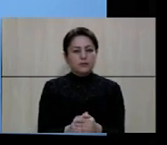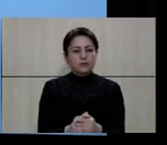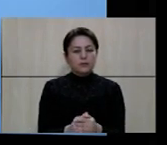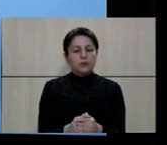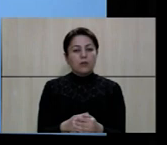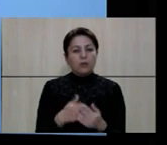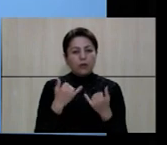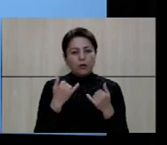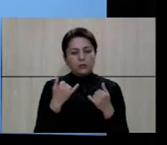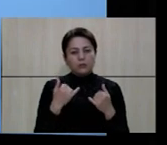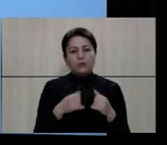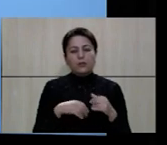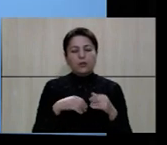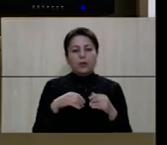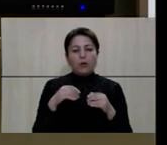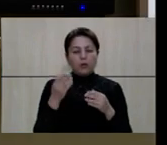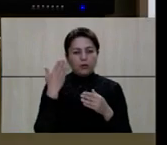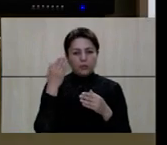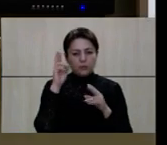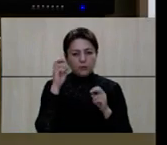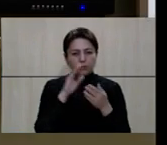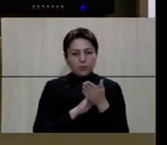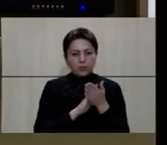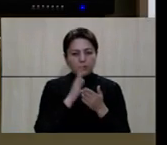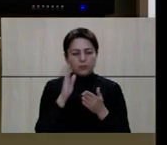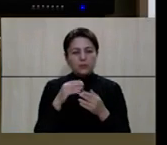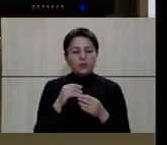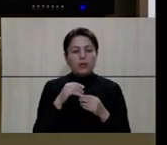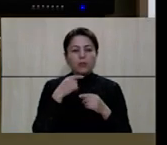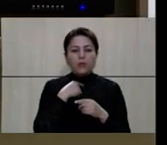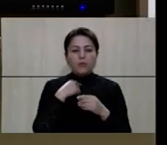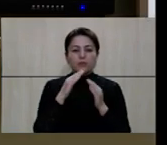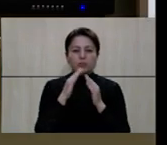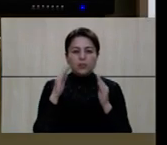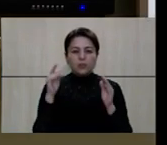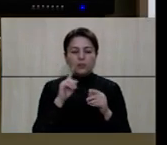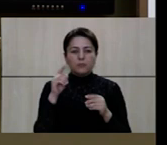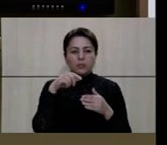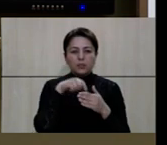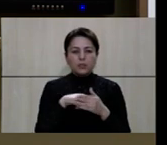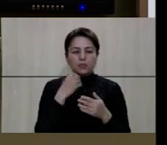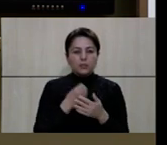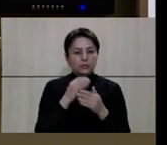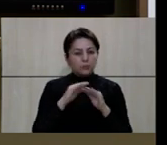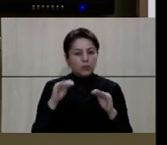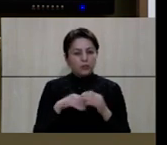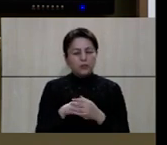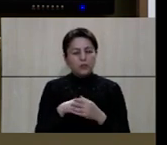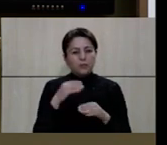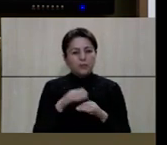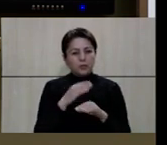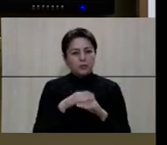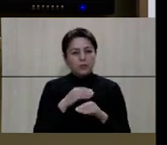Keling, o'tilgan mavzuni bir takrorlab olaylik. Demak, tovush kattaliklariga nimalar kirardi aziz o'quvchilar?